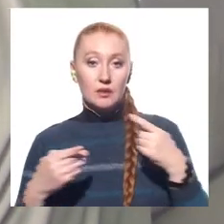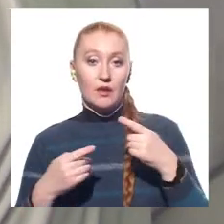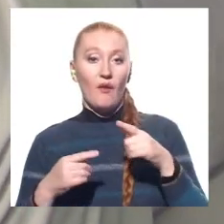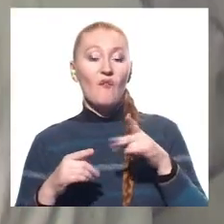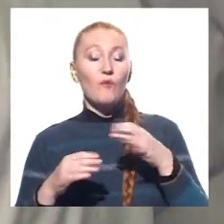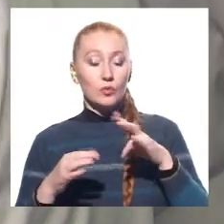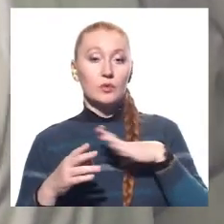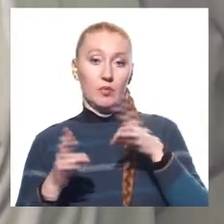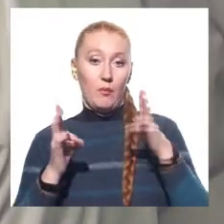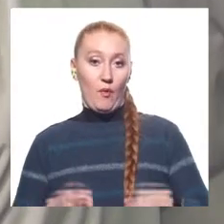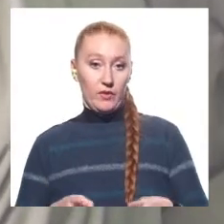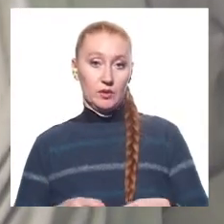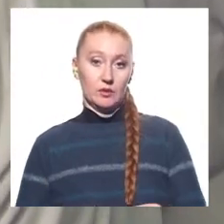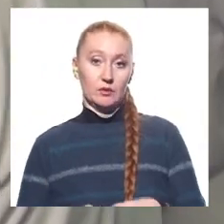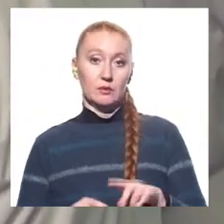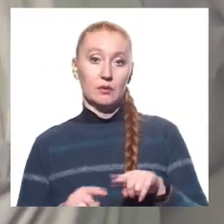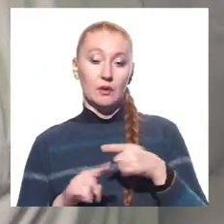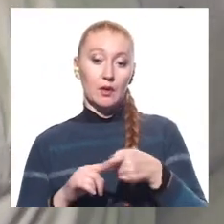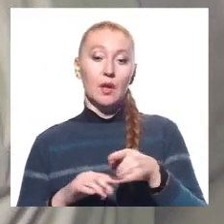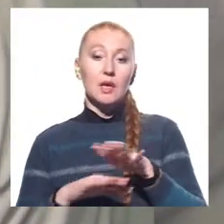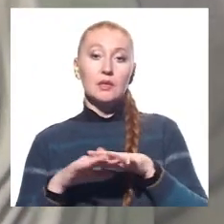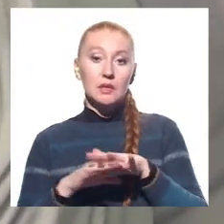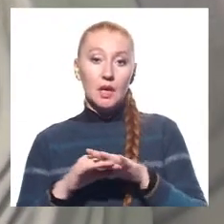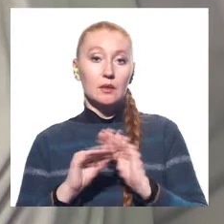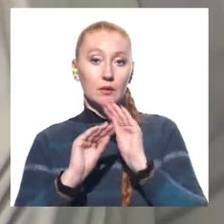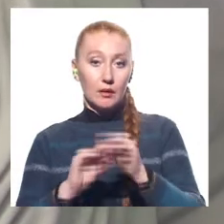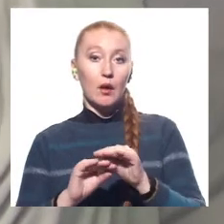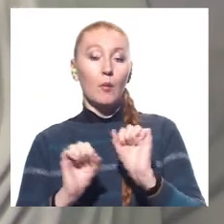повреждена. Це титанова сітка, яка